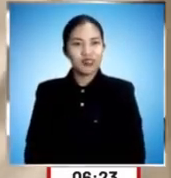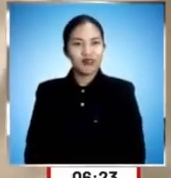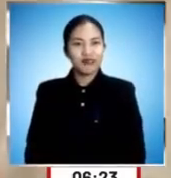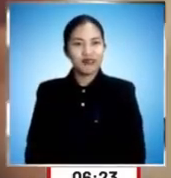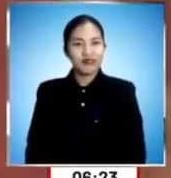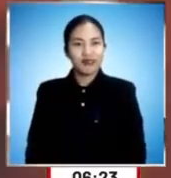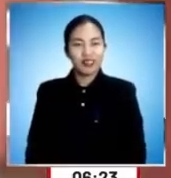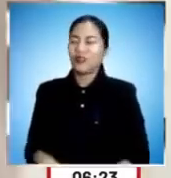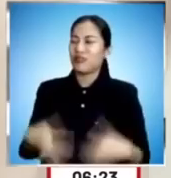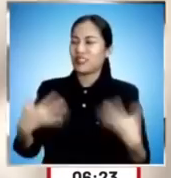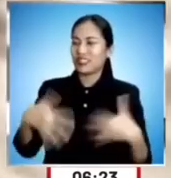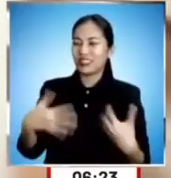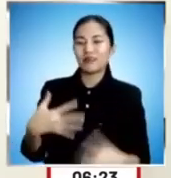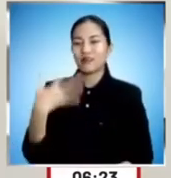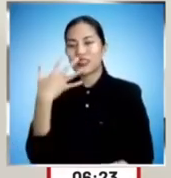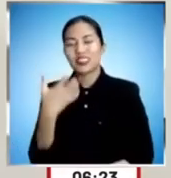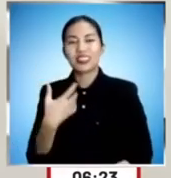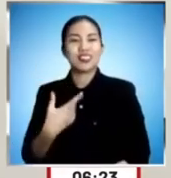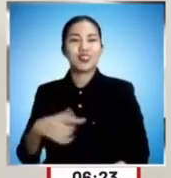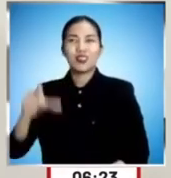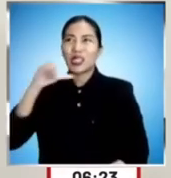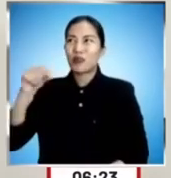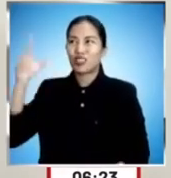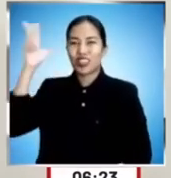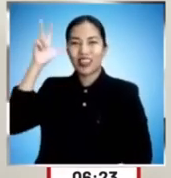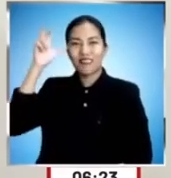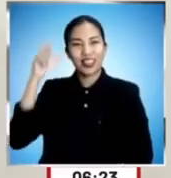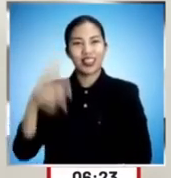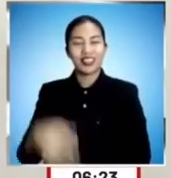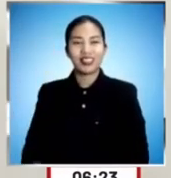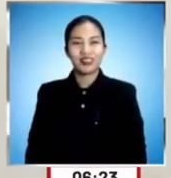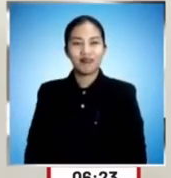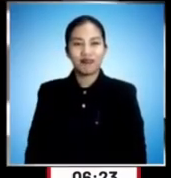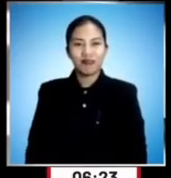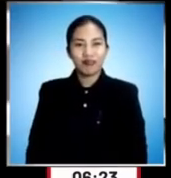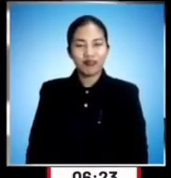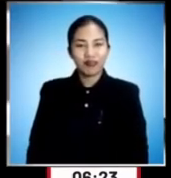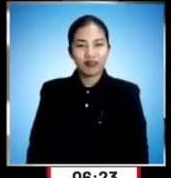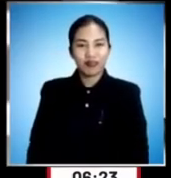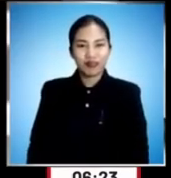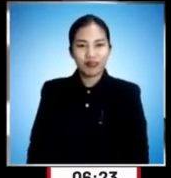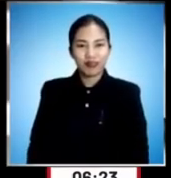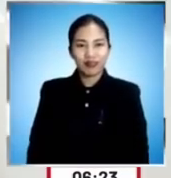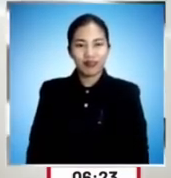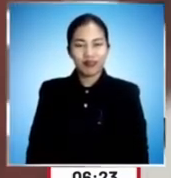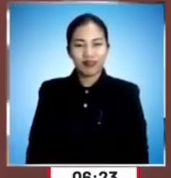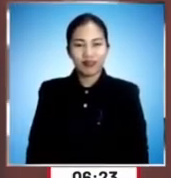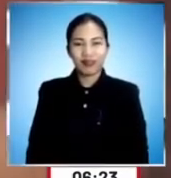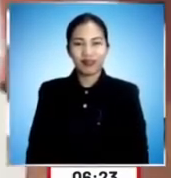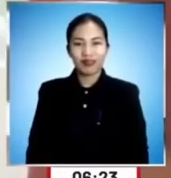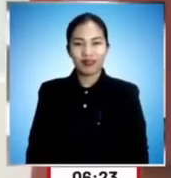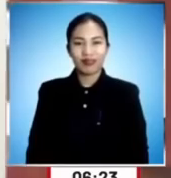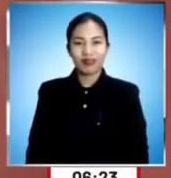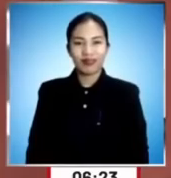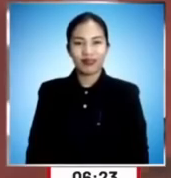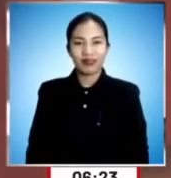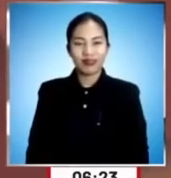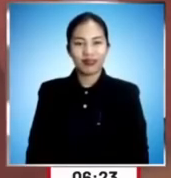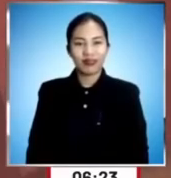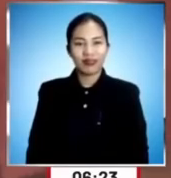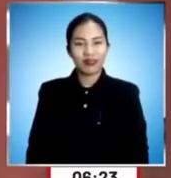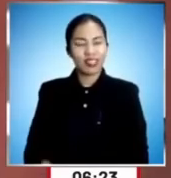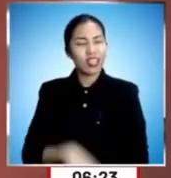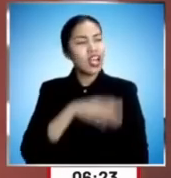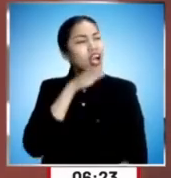Satanas. Oh my God! Security! Security na mga hapas luma dito! Hoy Moira Tanyag, bakit ba